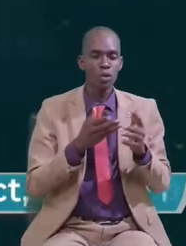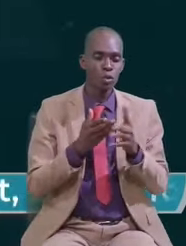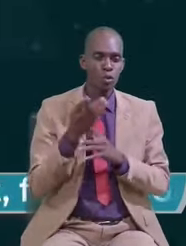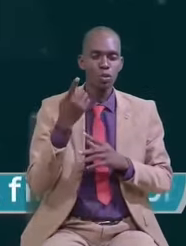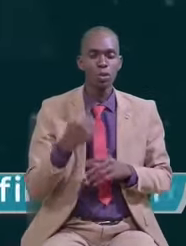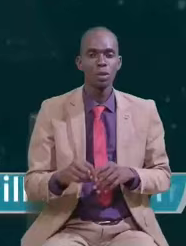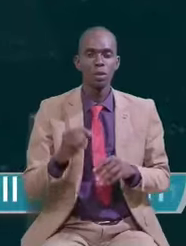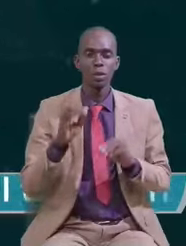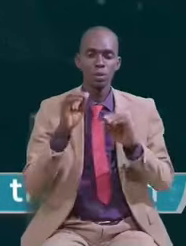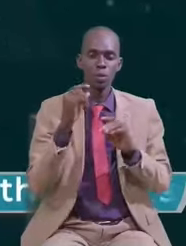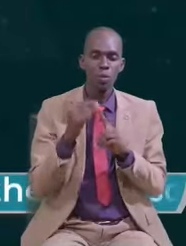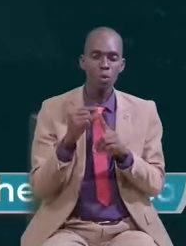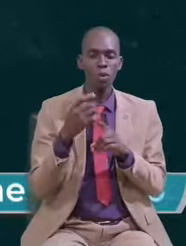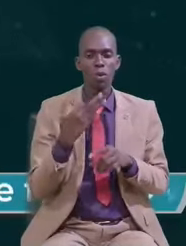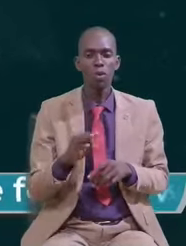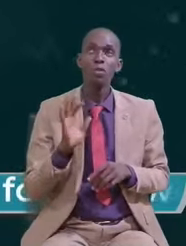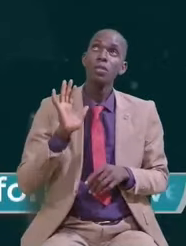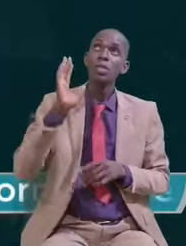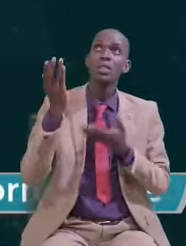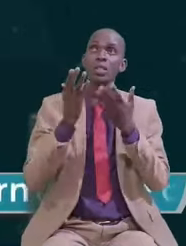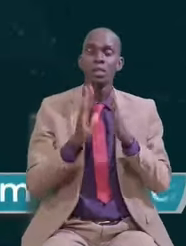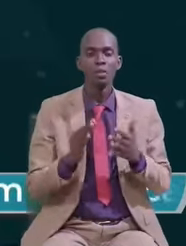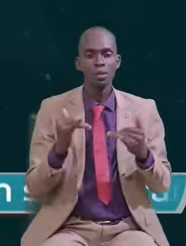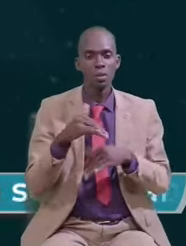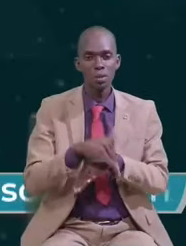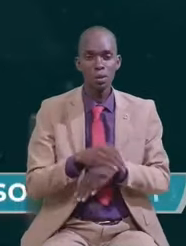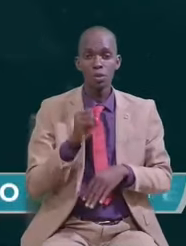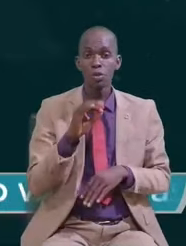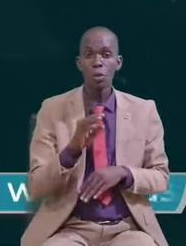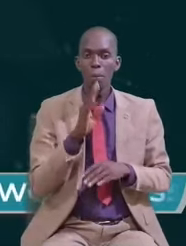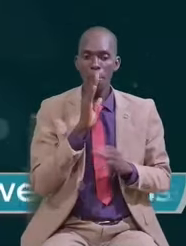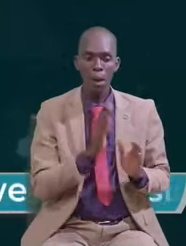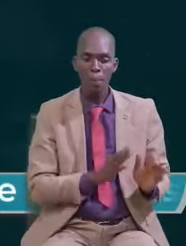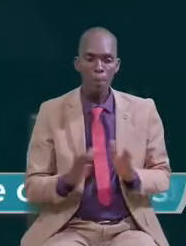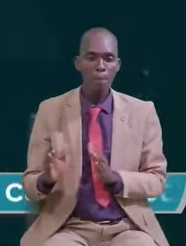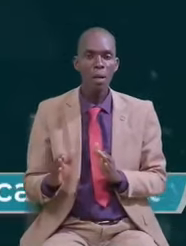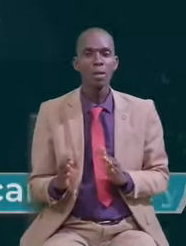la prière du serviteur de Dieu ce soir. Apprêtez-vous.